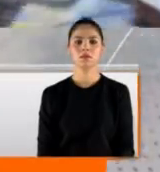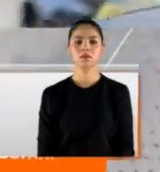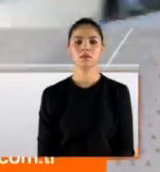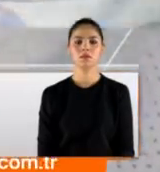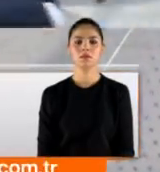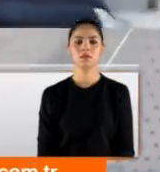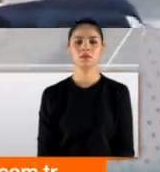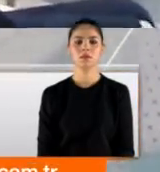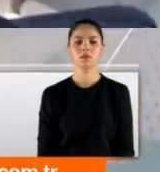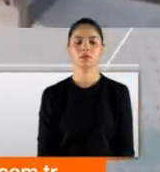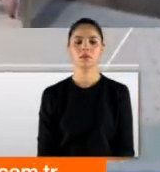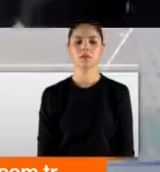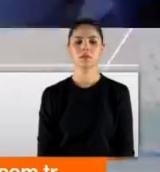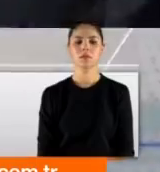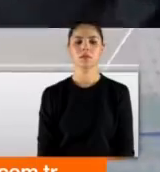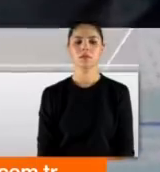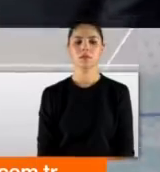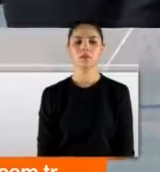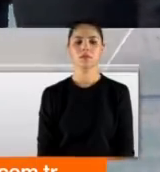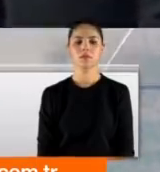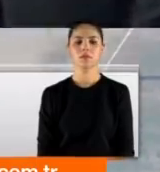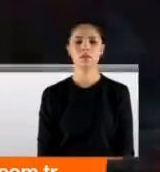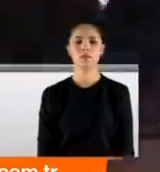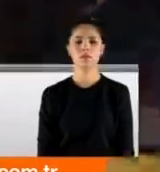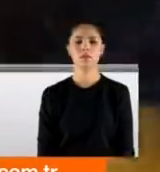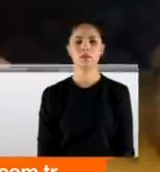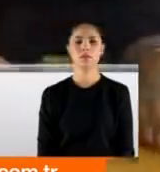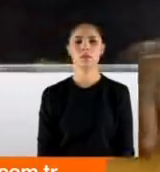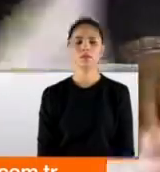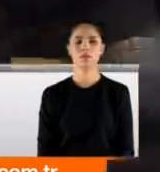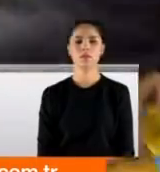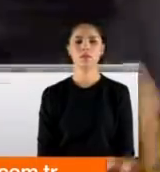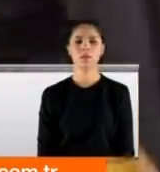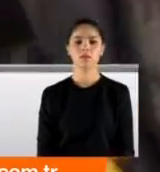hazırladığı bir taslak var. Bu kadar açık ve net.